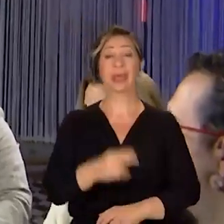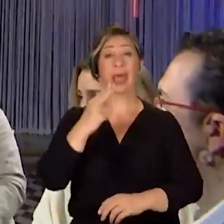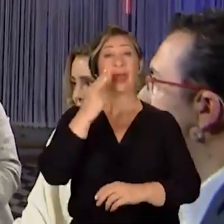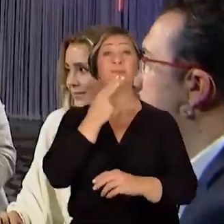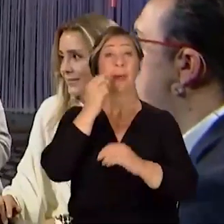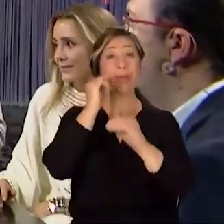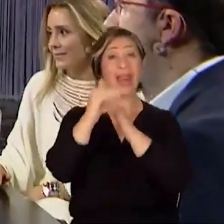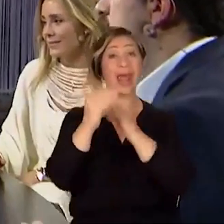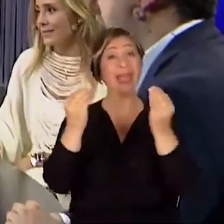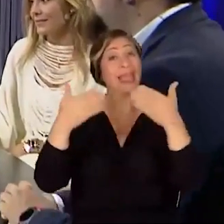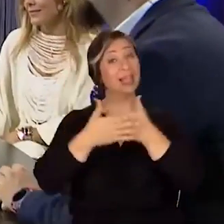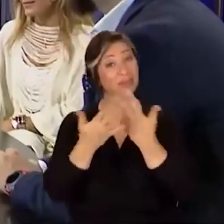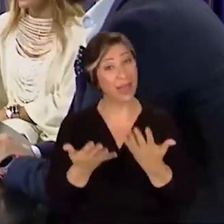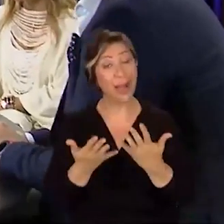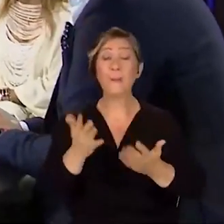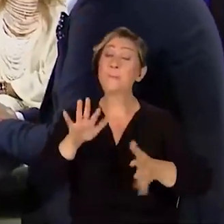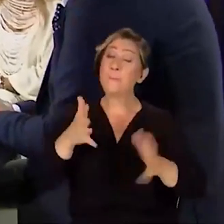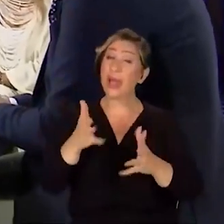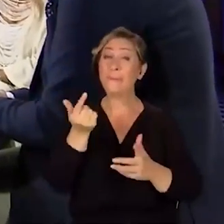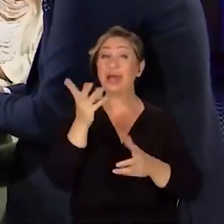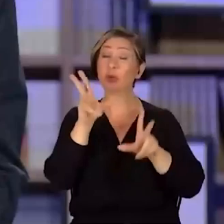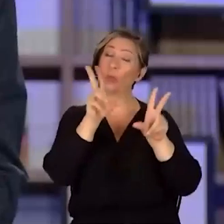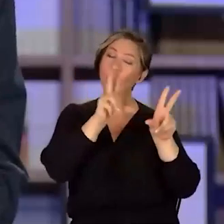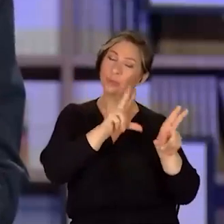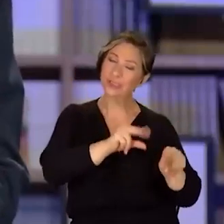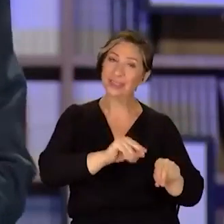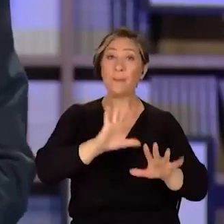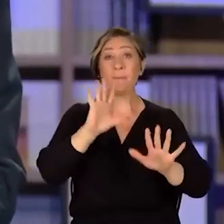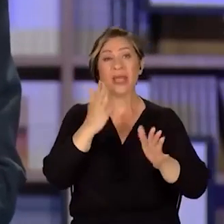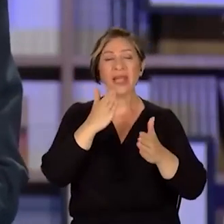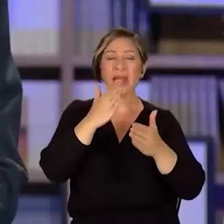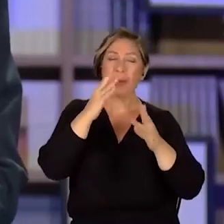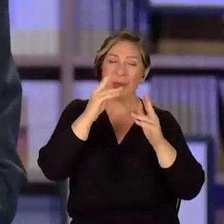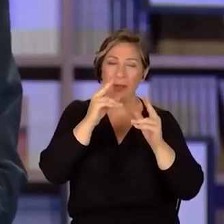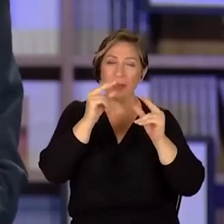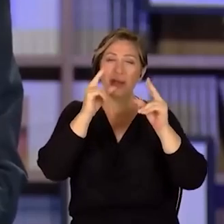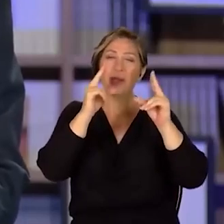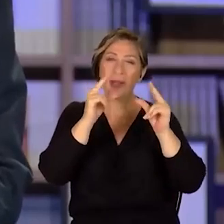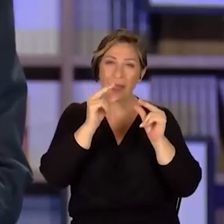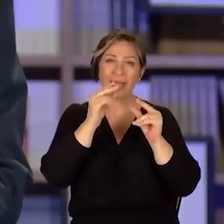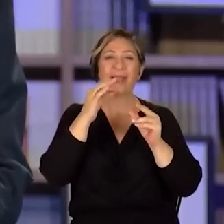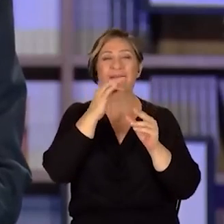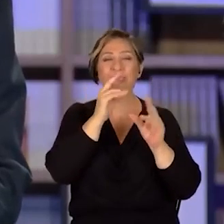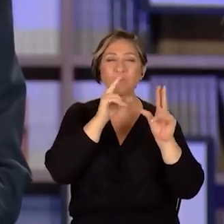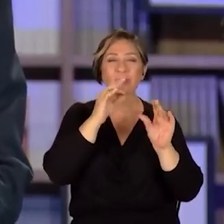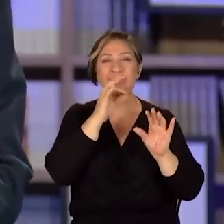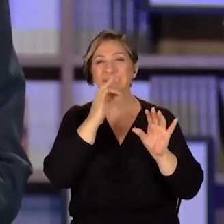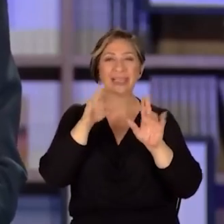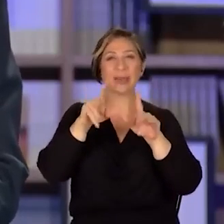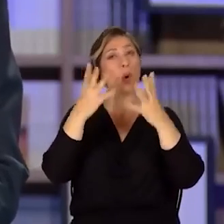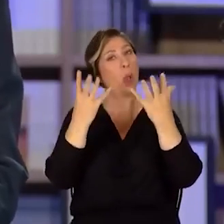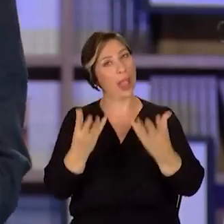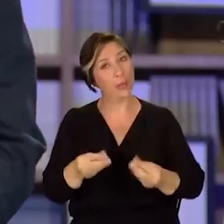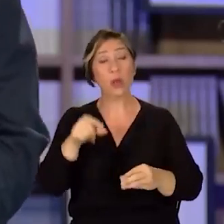Hanımlar beyler iyi geceler. Belki birazdan uyuyacaksınız. Belki yarım yamalak bir uyku halindesiniz.